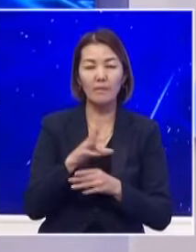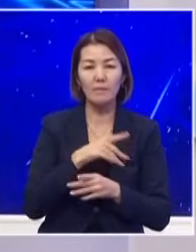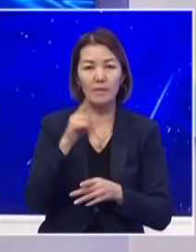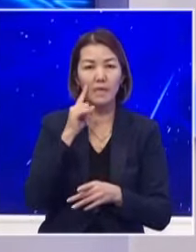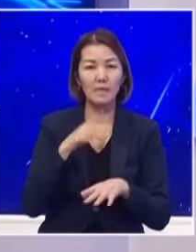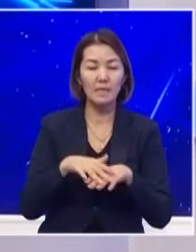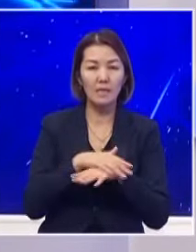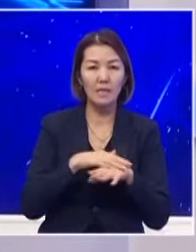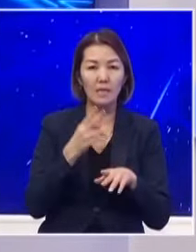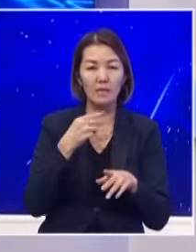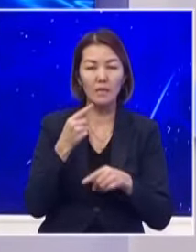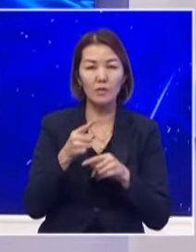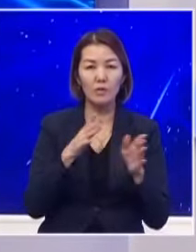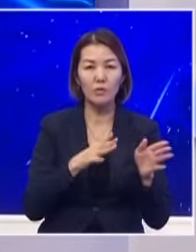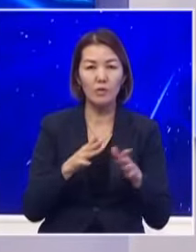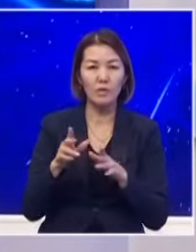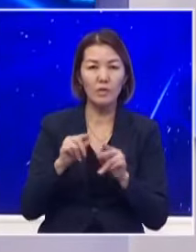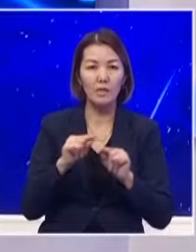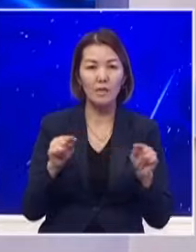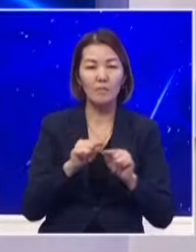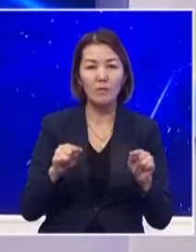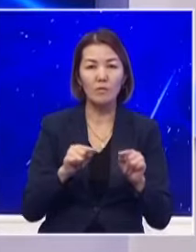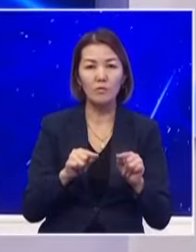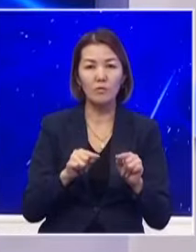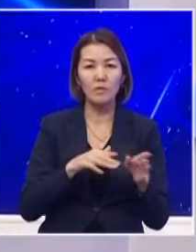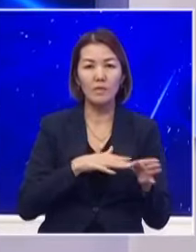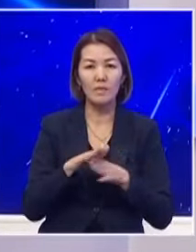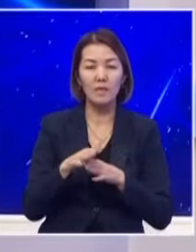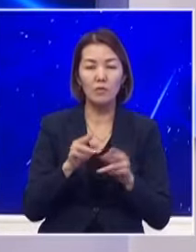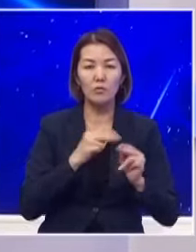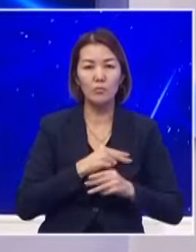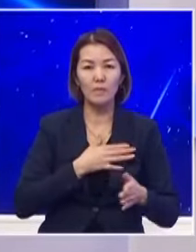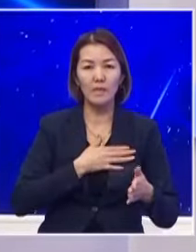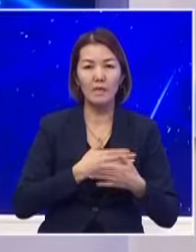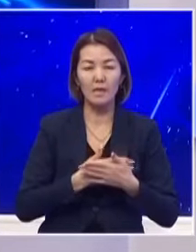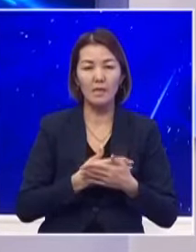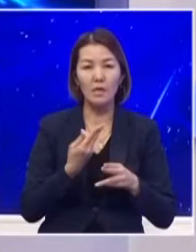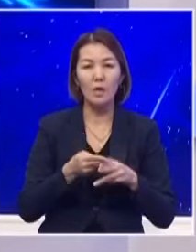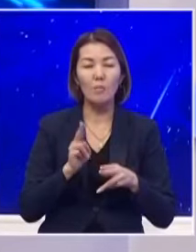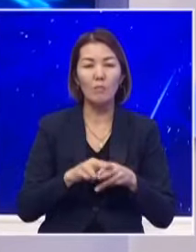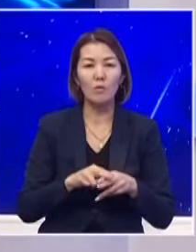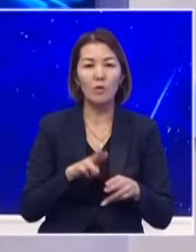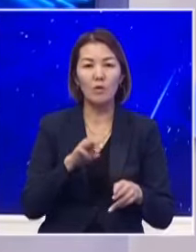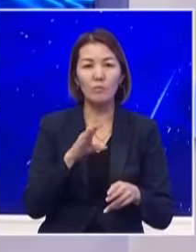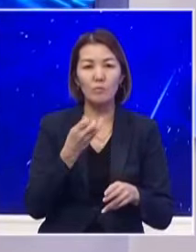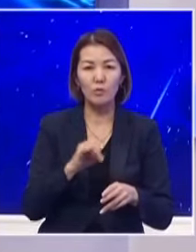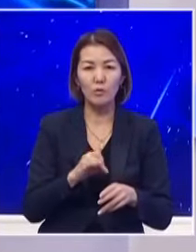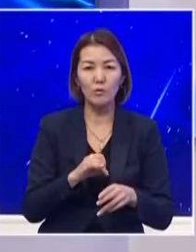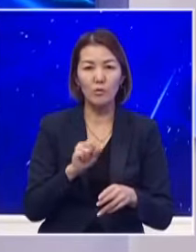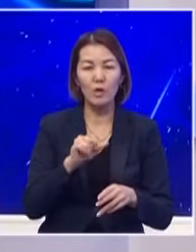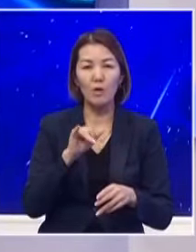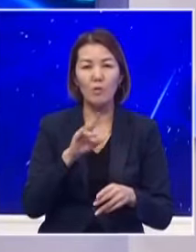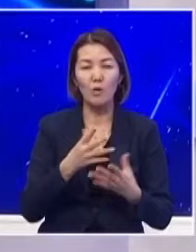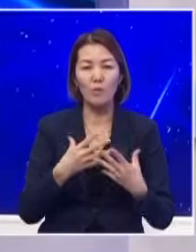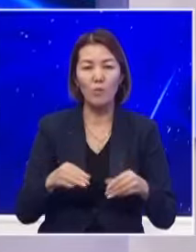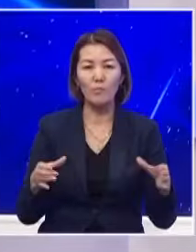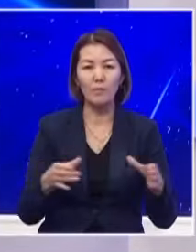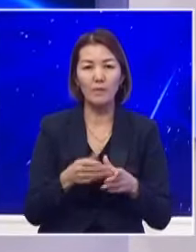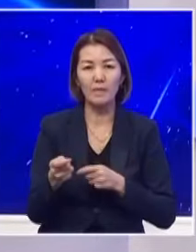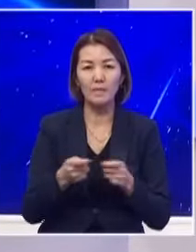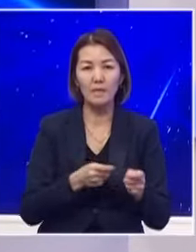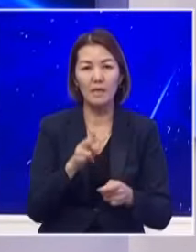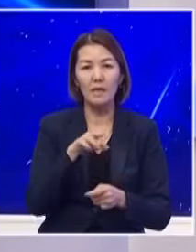халқының дәстүрлерін дәріптеу жөндегі кешенді шараларды іске асыру жұмыстары қарқынды. Бұл туралы мүшел той, аула клубы, қоғамдық бірлестігінің